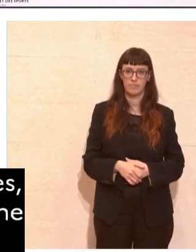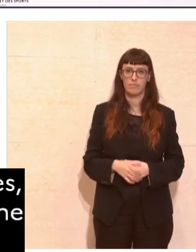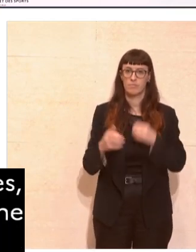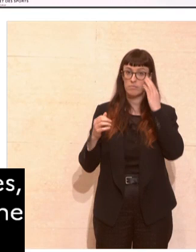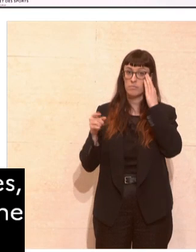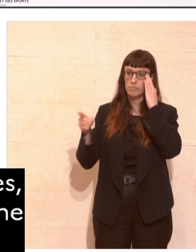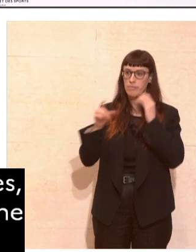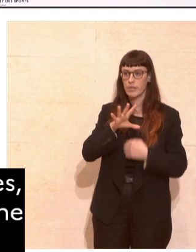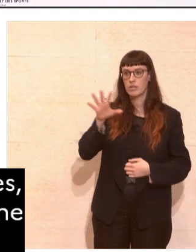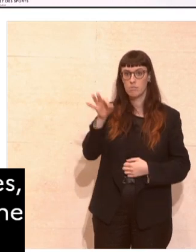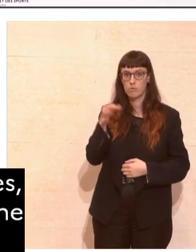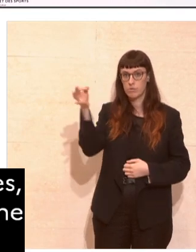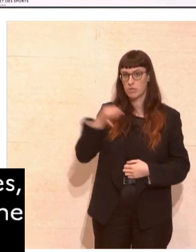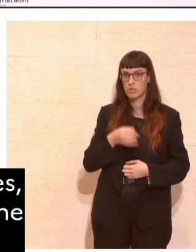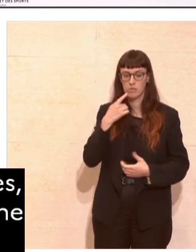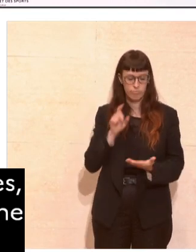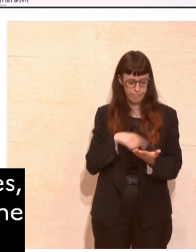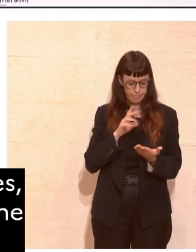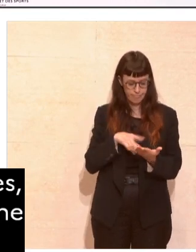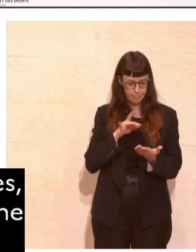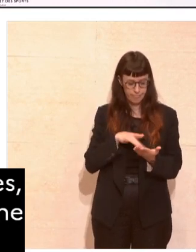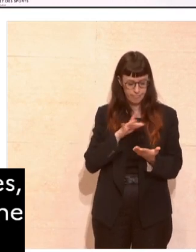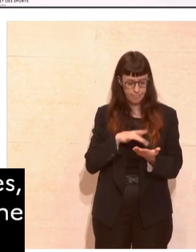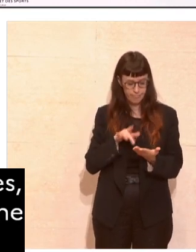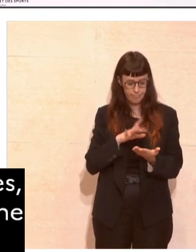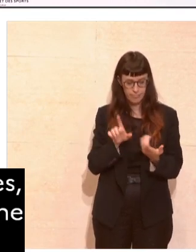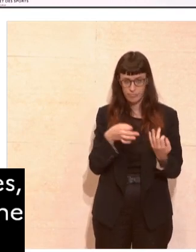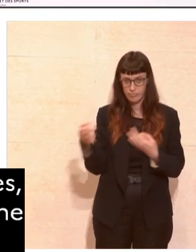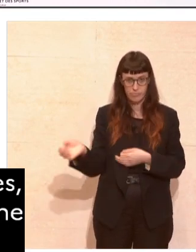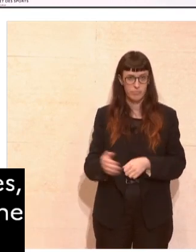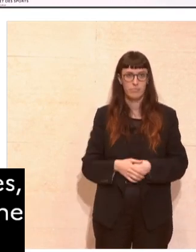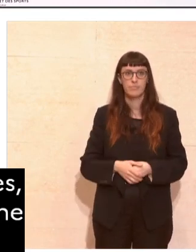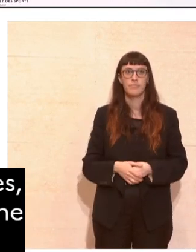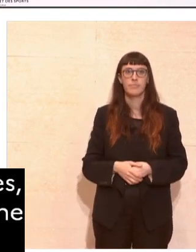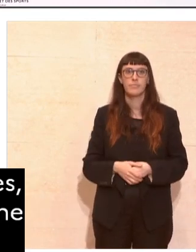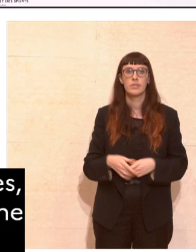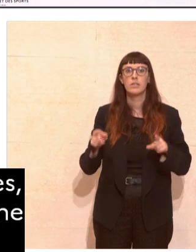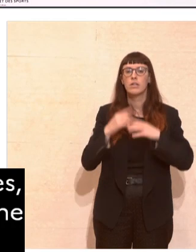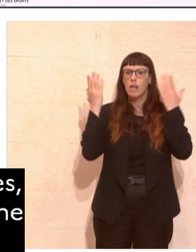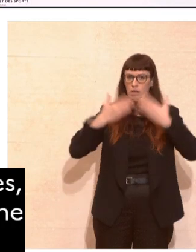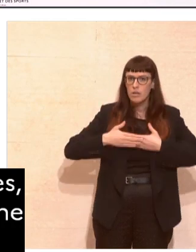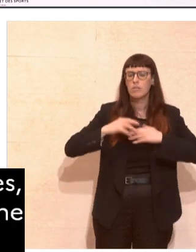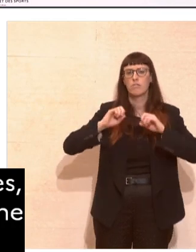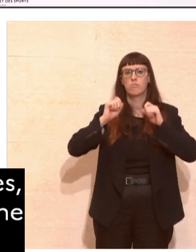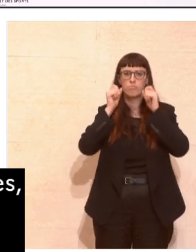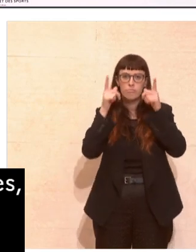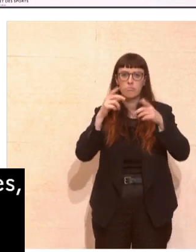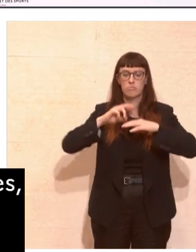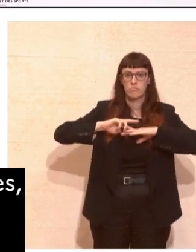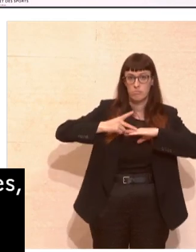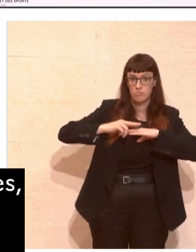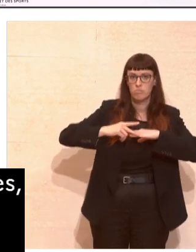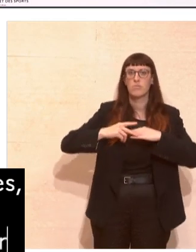en permanence, regarder en permanence leur téléphone. Il y a les réveils nocturnes qui ont déjà été aussi évoqués. Et ce qui est étonnant, c'est